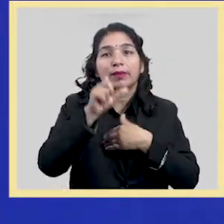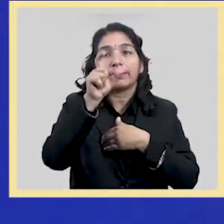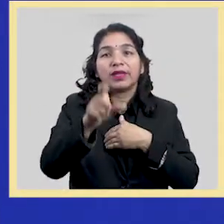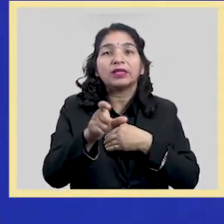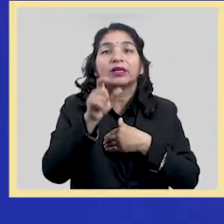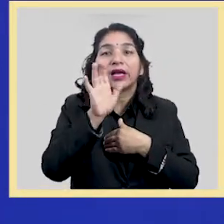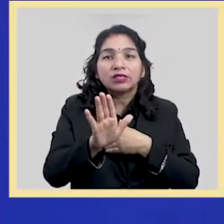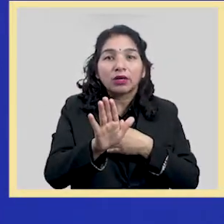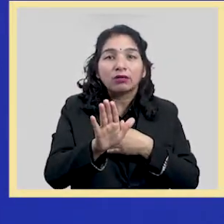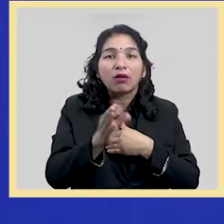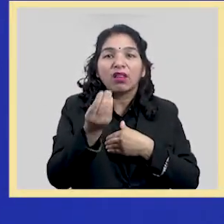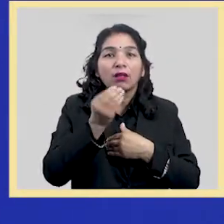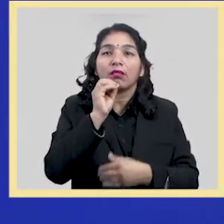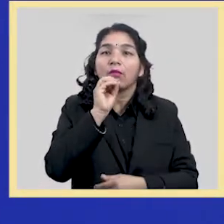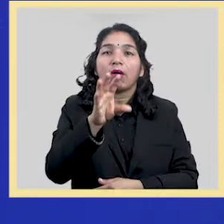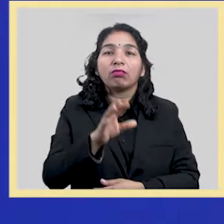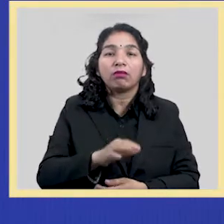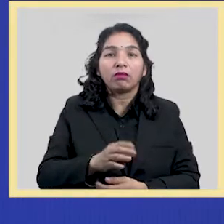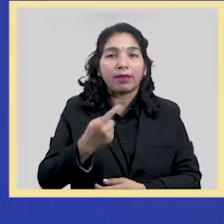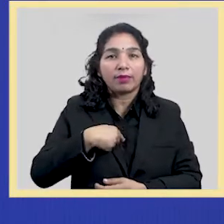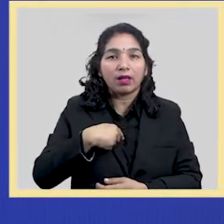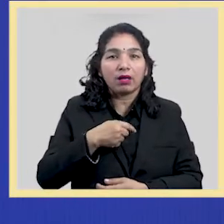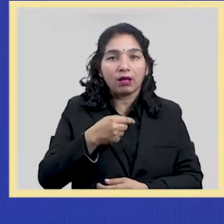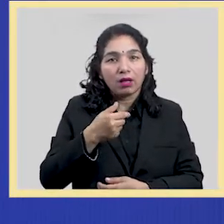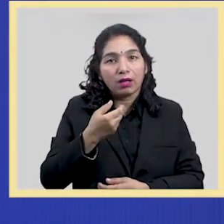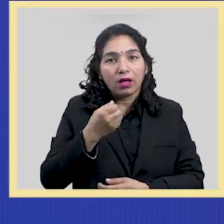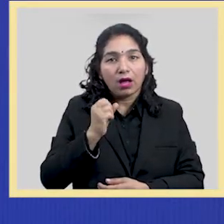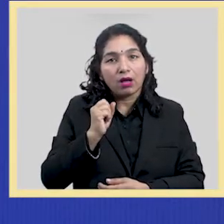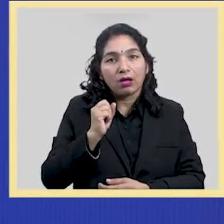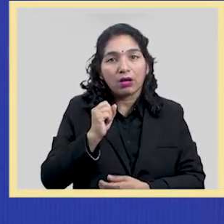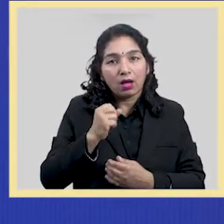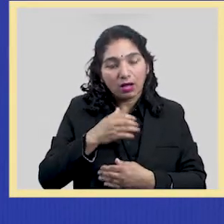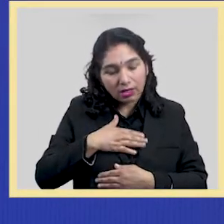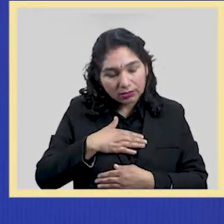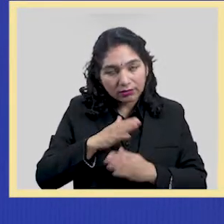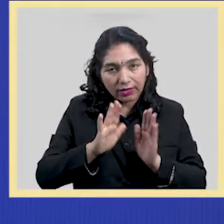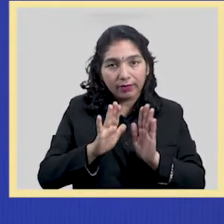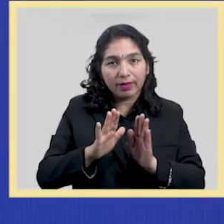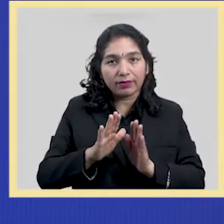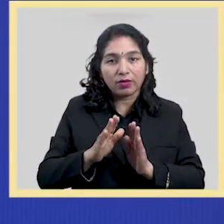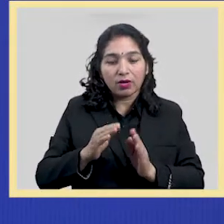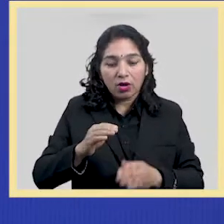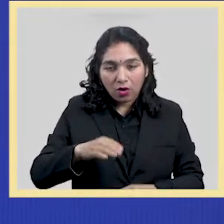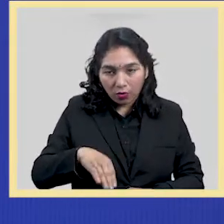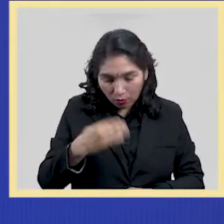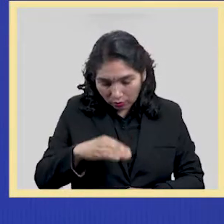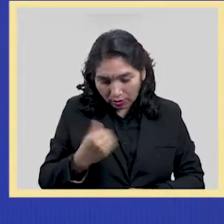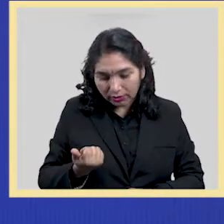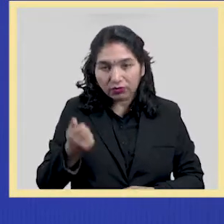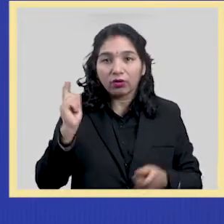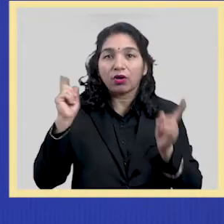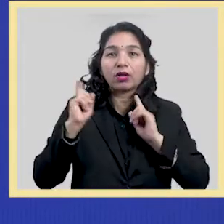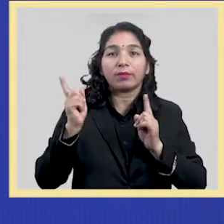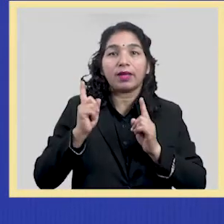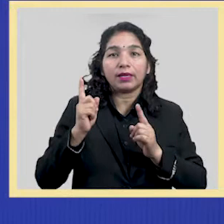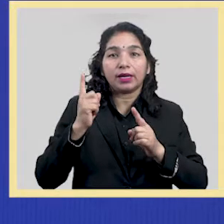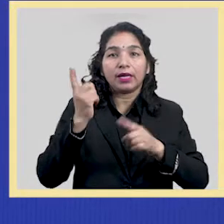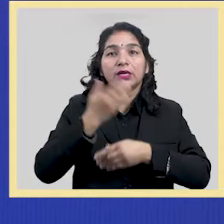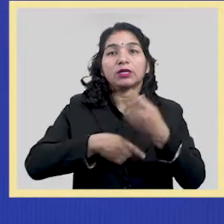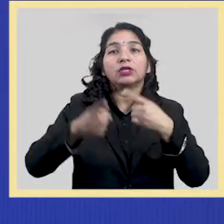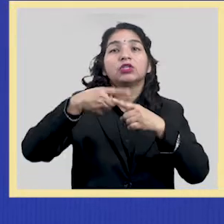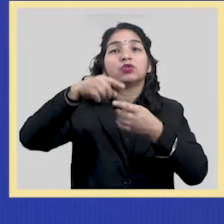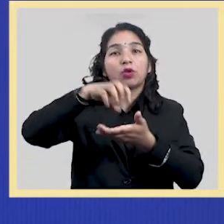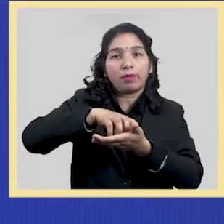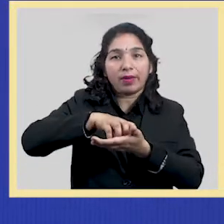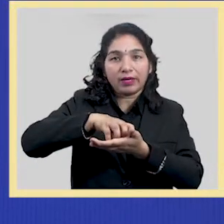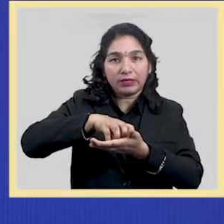भएका व्यक्तिहरूको छन् अलिकति बताइदिनुहोस् न हामीलाई। हस्, धन्यवाद। यो गोकर्णेश्वर नगरपालिका अन्तर्गत जोरपाटी क्षेत्र चाहिँ यो